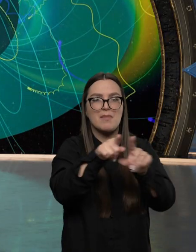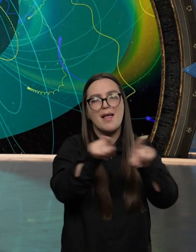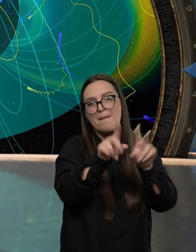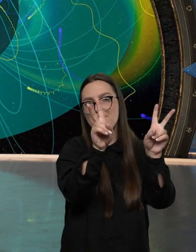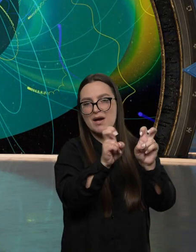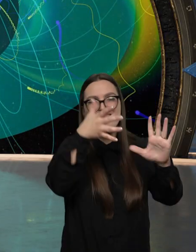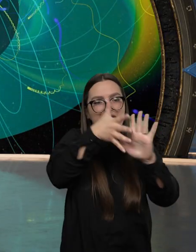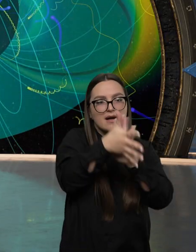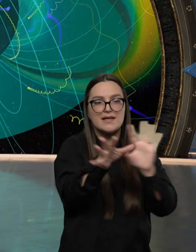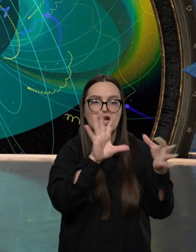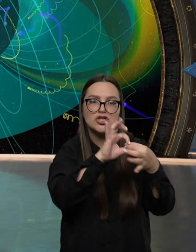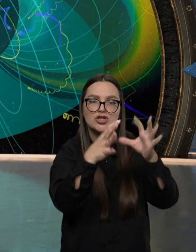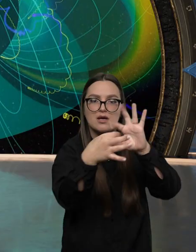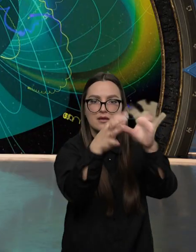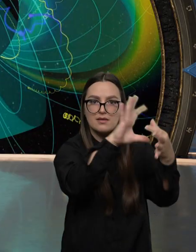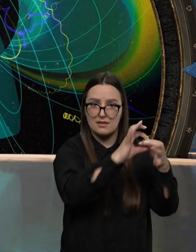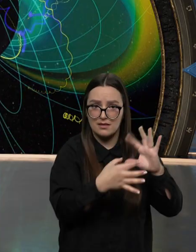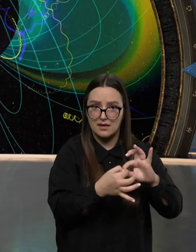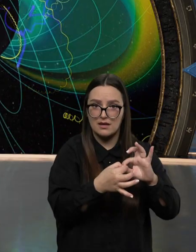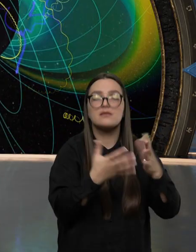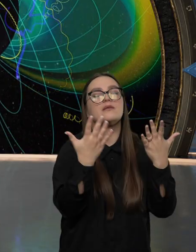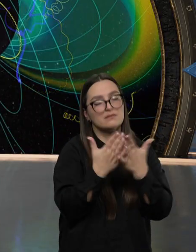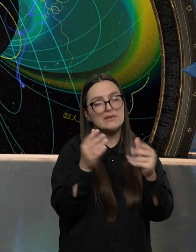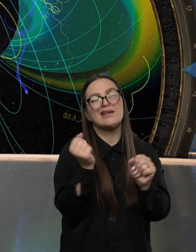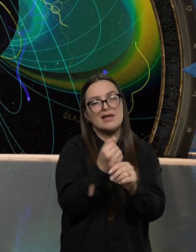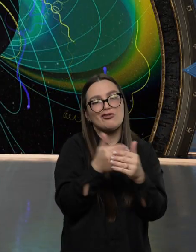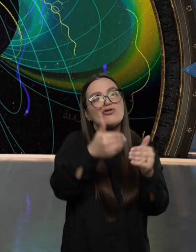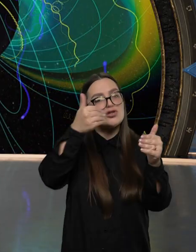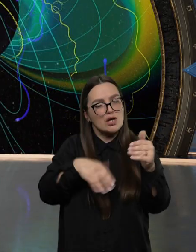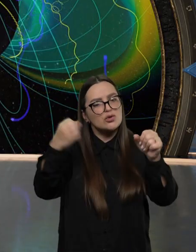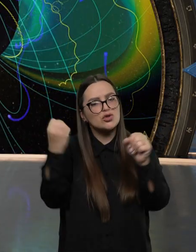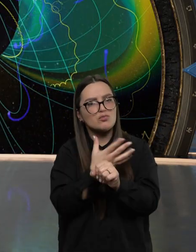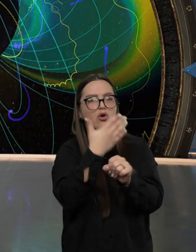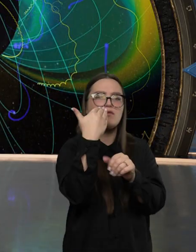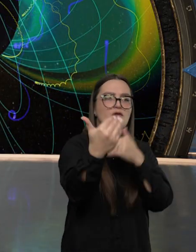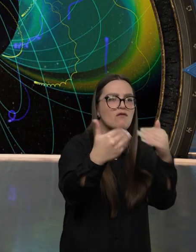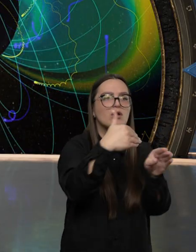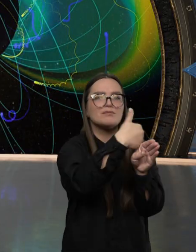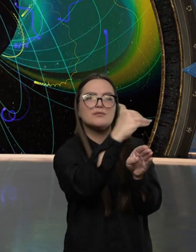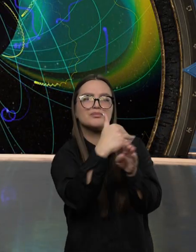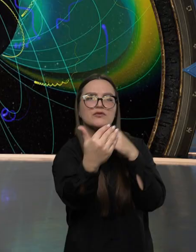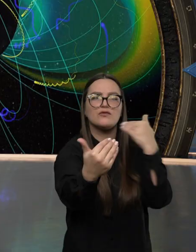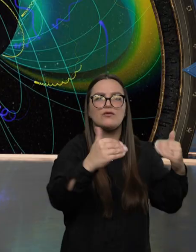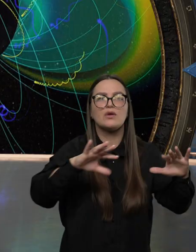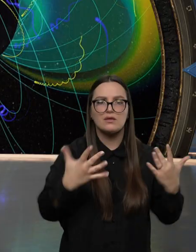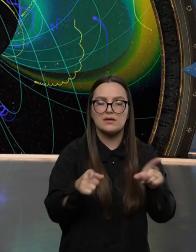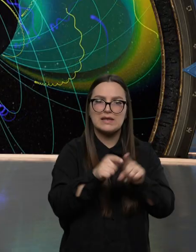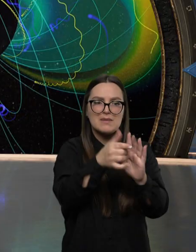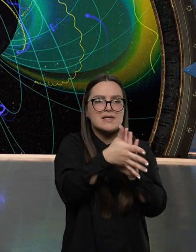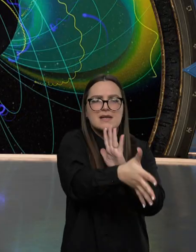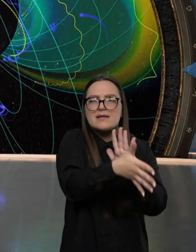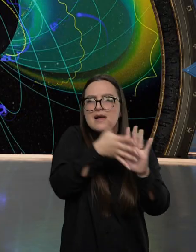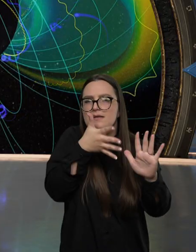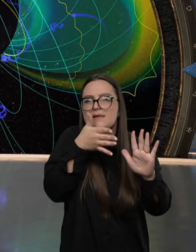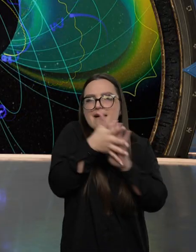žiedai, bet dar jeigu kažkokie dirbtinė atsirado, reikėjo pradėti išmokti atskirti radiacijas, jų